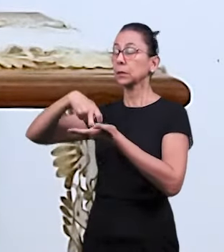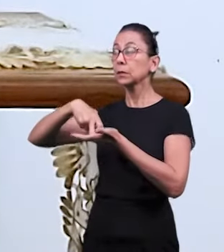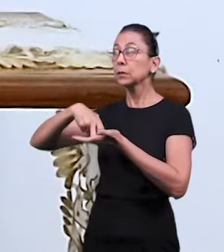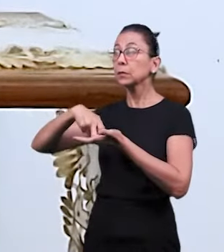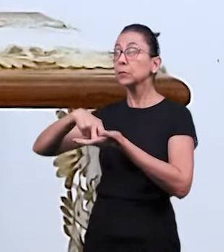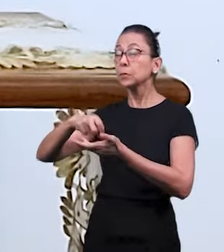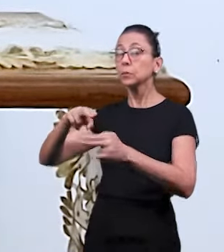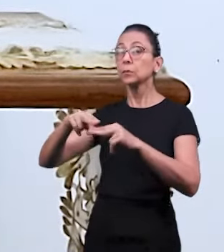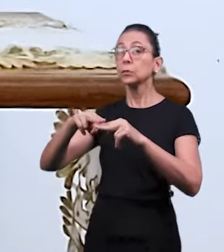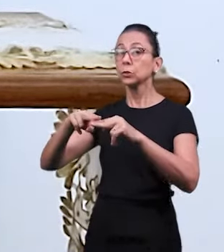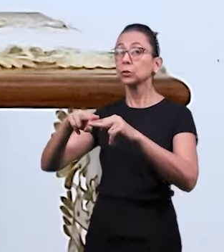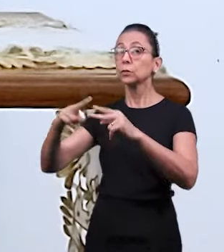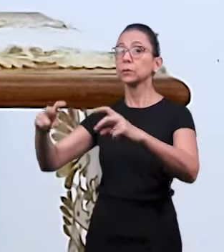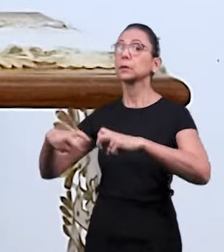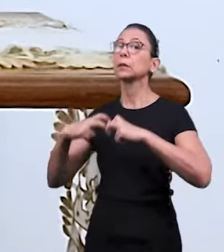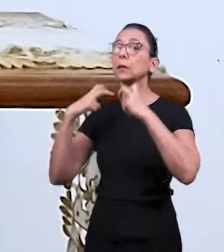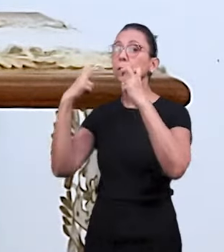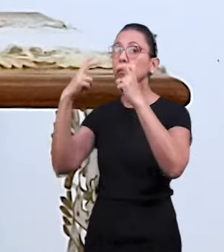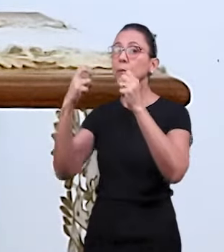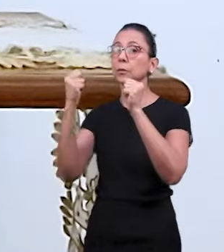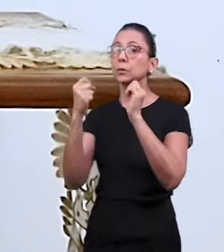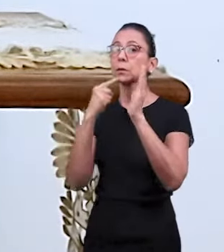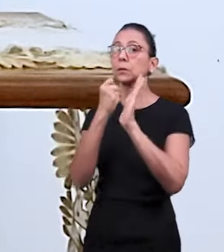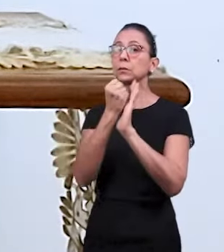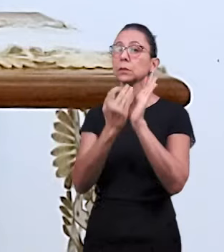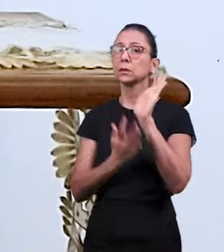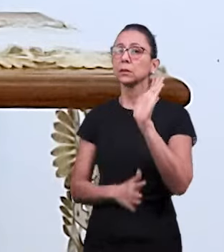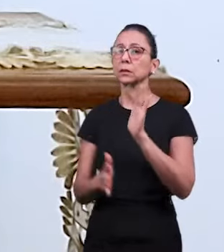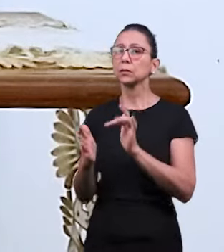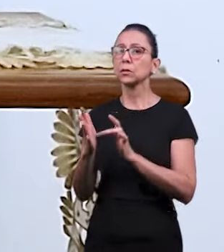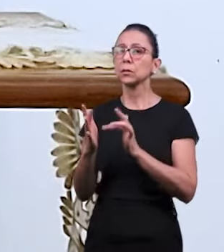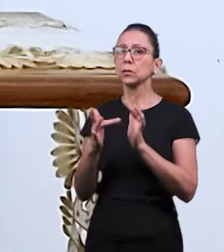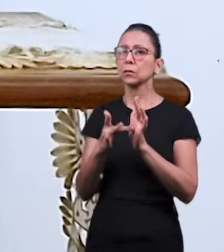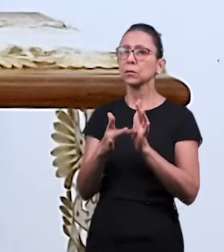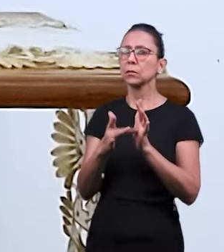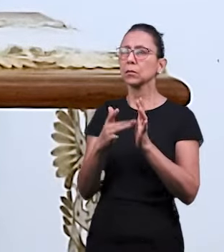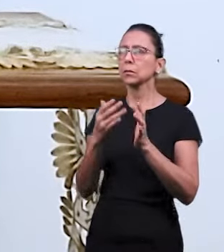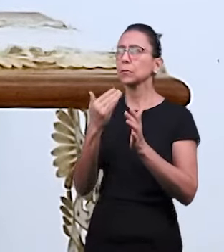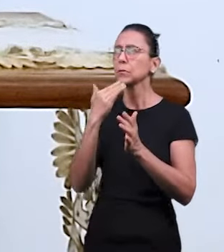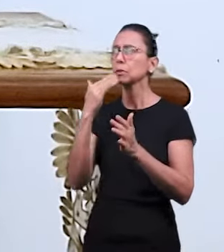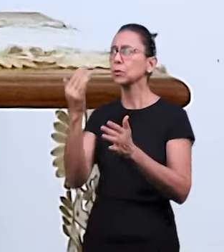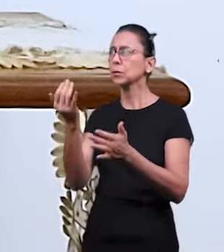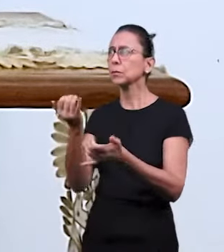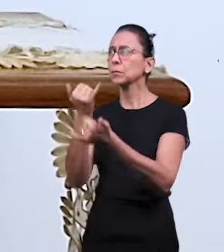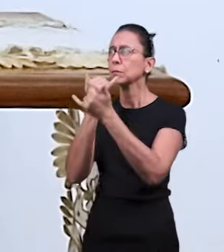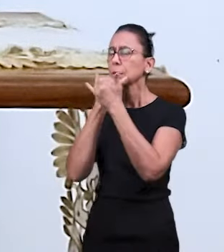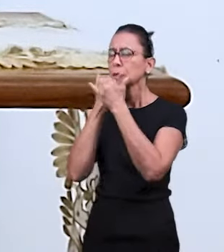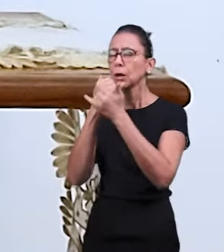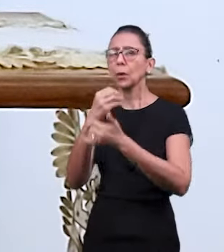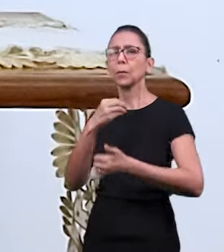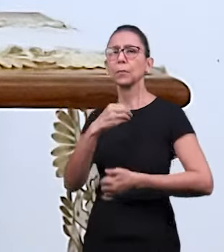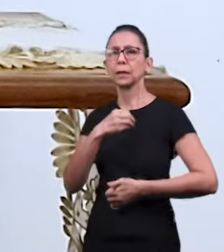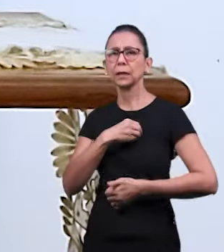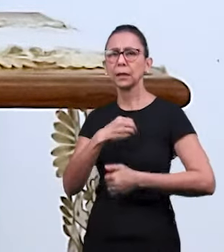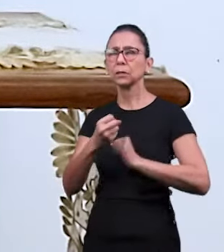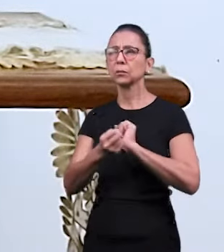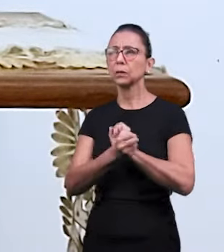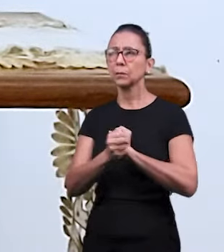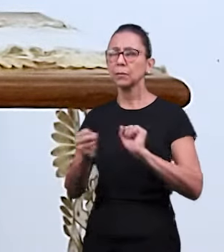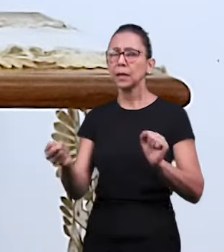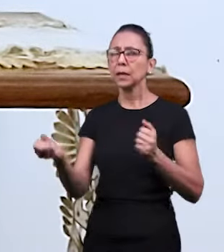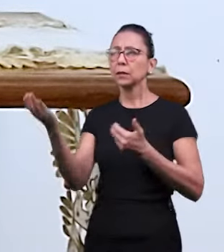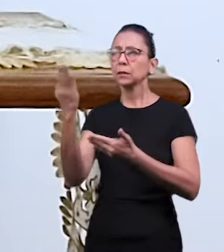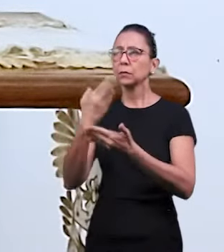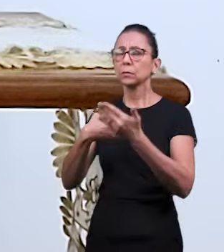силе крови Иисуса, прося прощения, освобождения, благодать. Установи,